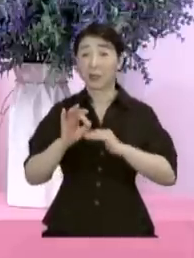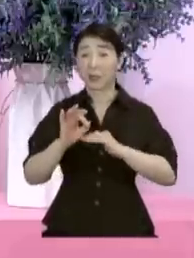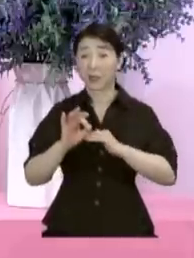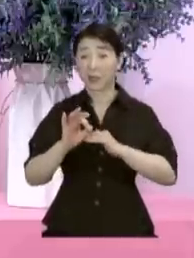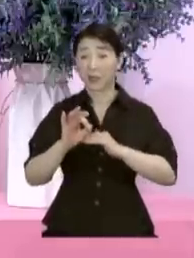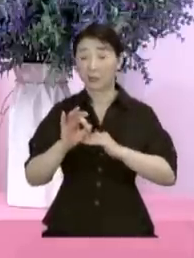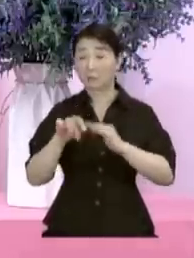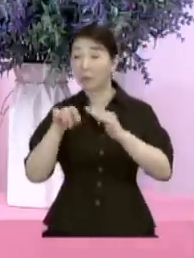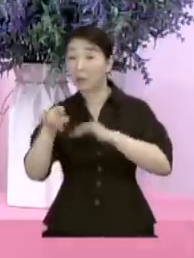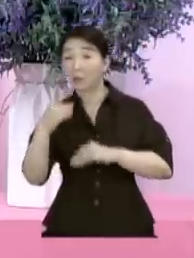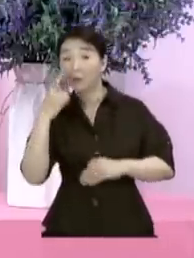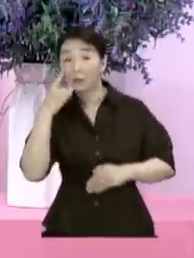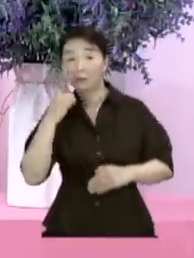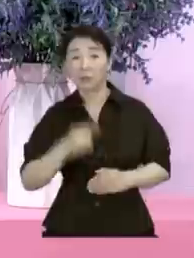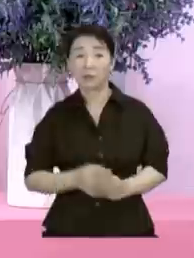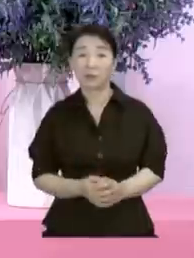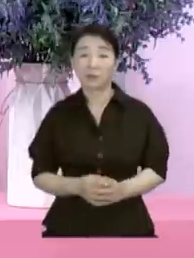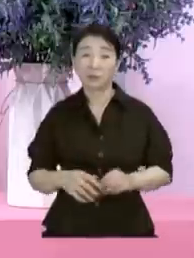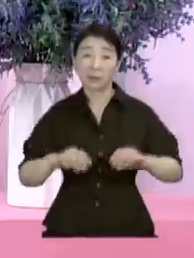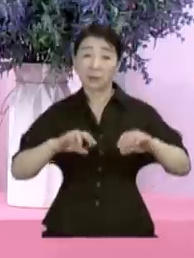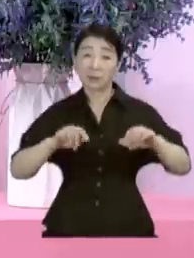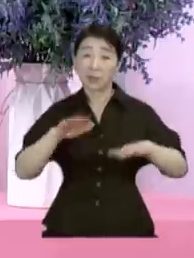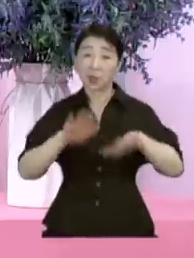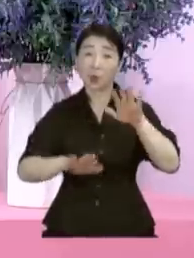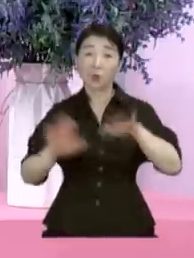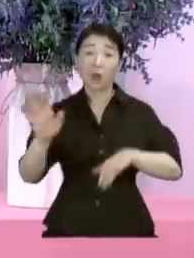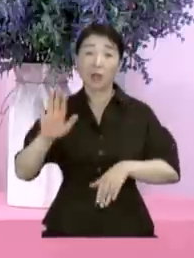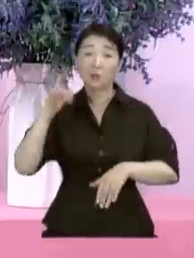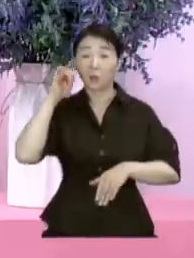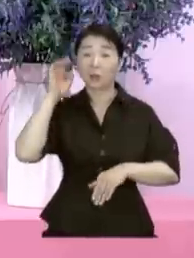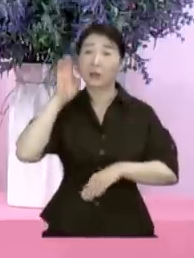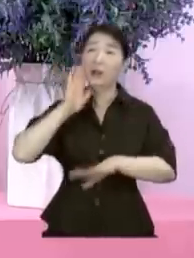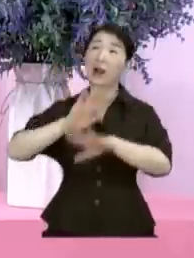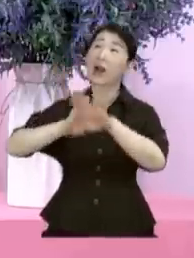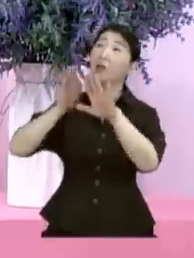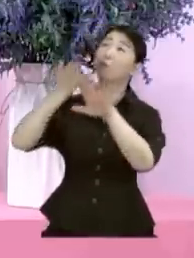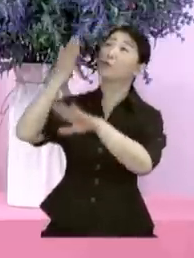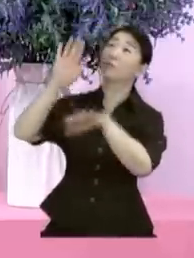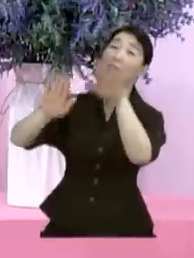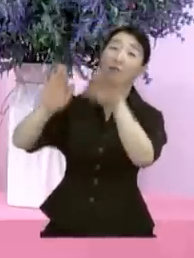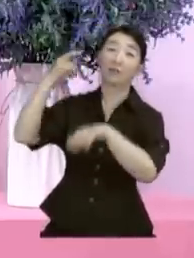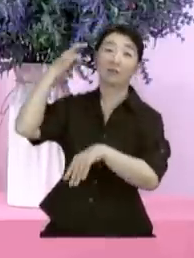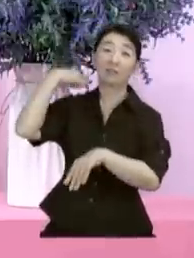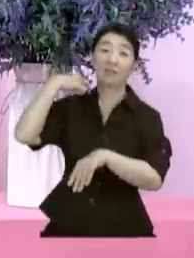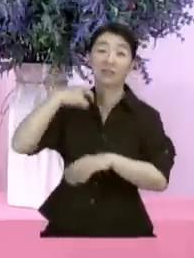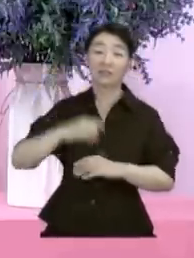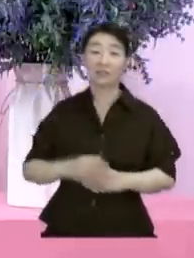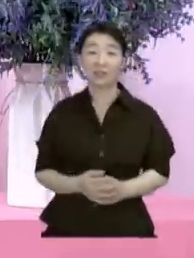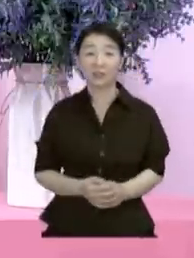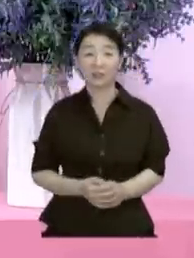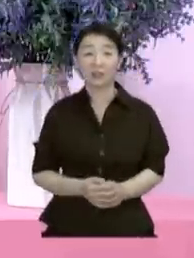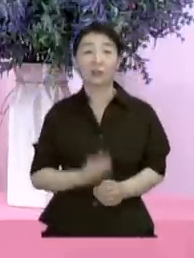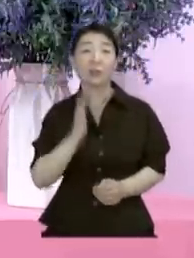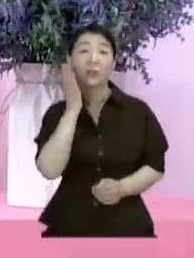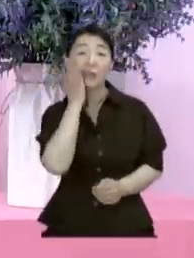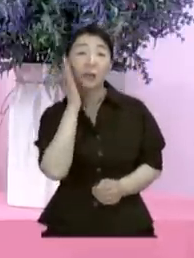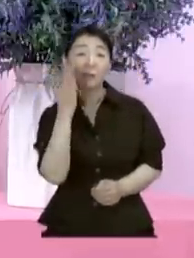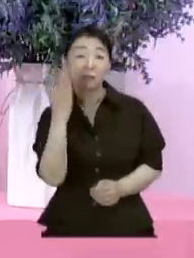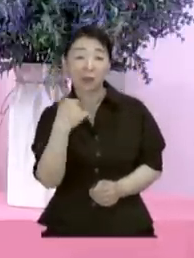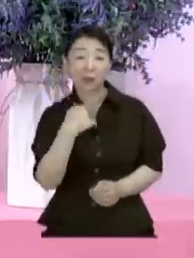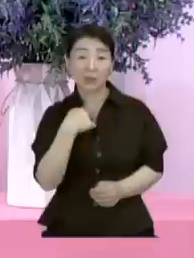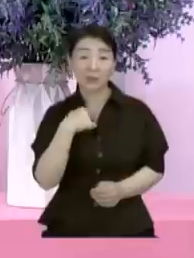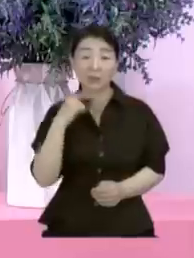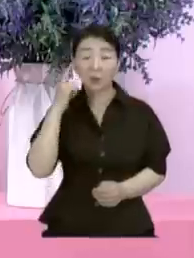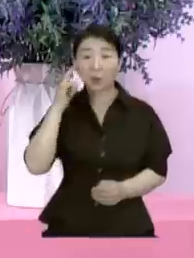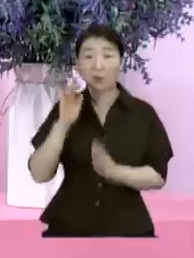바깥에 나왔는데 이 땅을 걷는 것 같지가 않고 제가 하늘을 걷는 것 같고 그 나뭇잎파리가